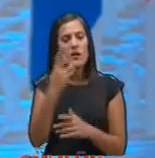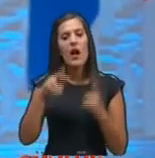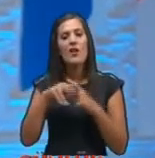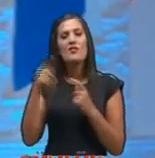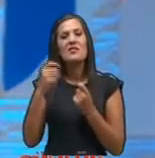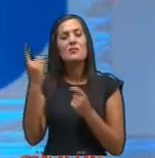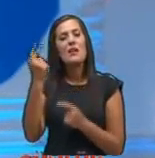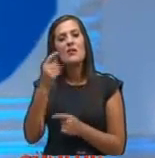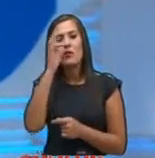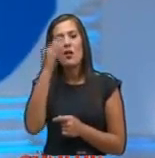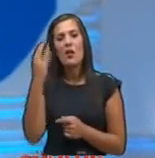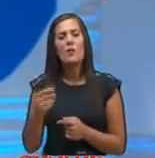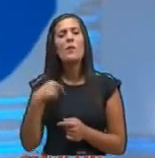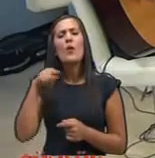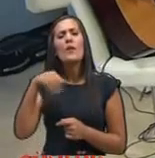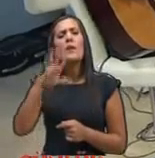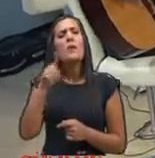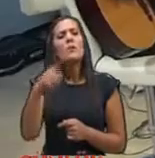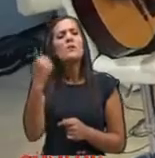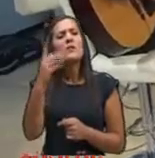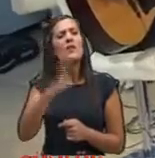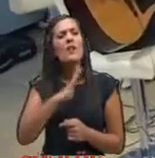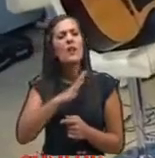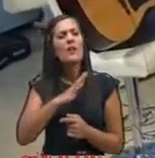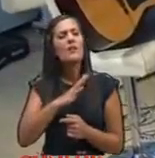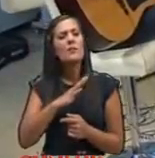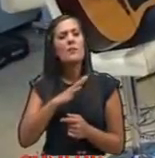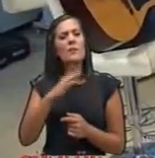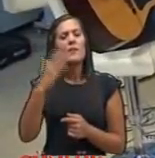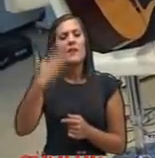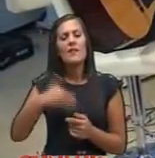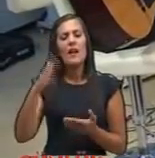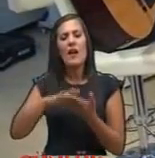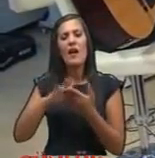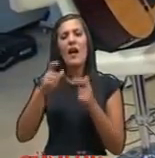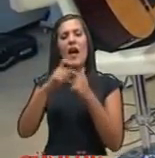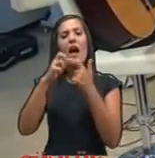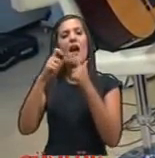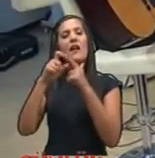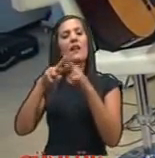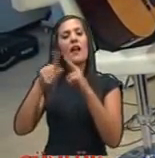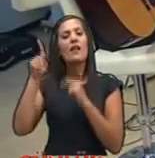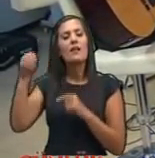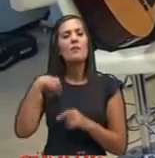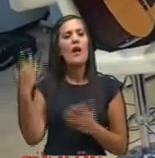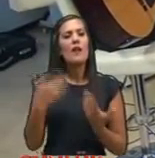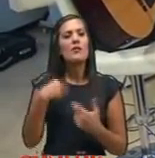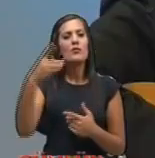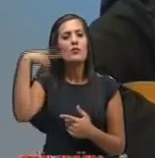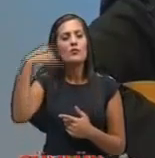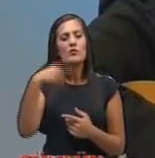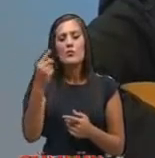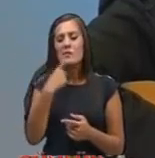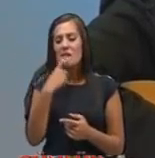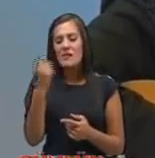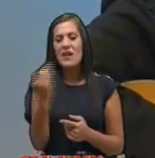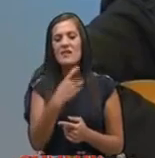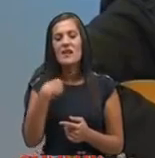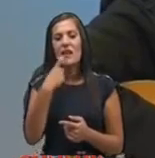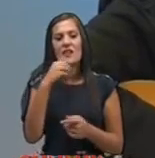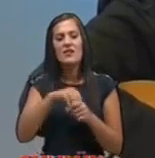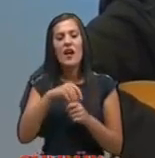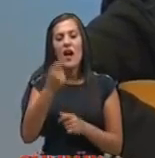benim 15 senelik arkadaşım, dostum tabii. Yani. Çok uzun zamandır konuştuğumuz bir o şeydi. O sinerji hiç bitmemiştir ki zaten. Ama bambaşka bir şey. Yani. Değil çok mi? Keyifli bir şekilde. Zaten kayıtların hepsini